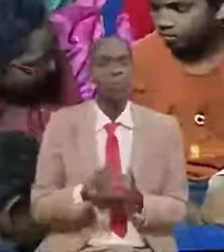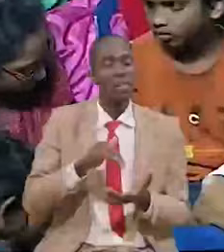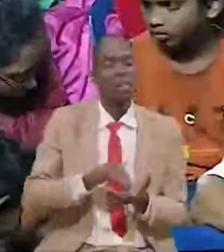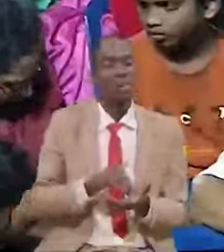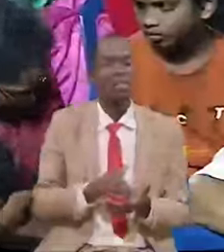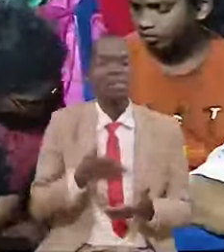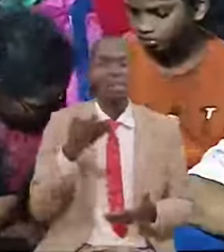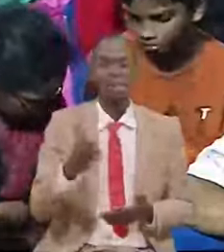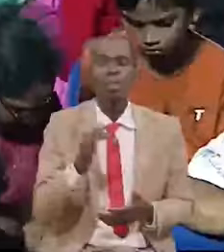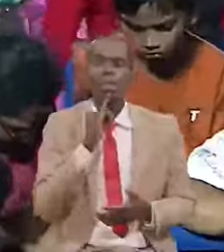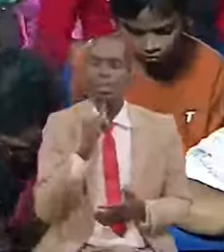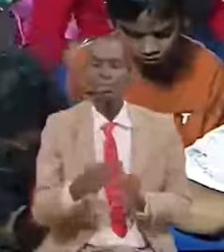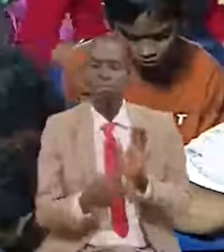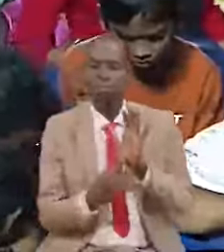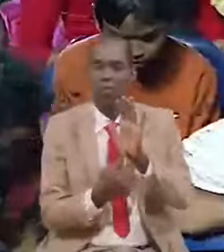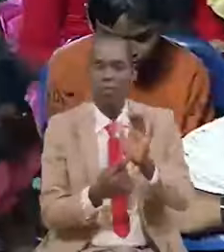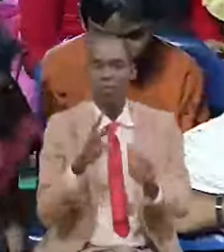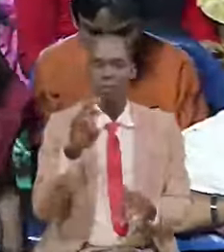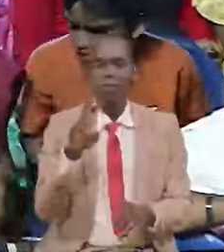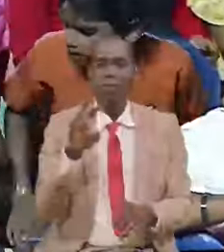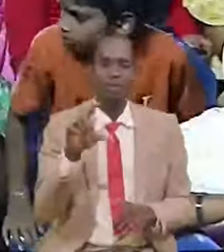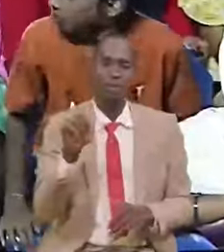Premièrement, il y a donc la révélation.